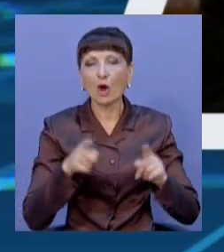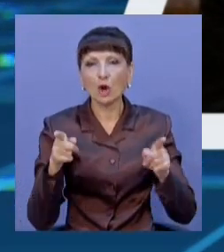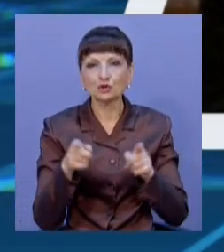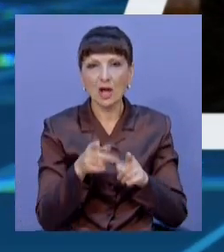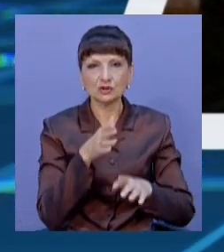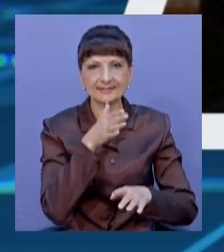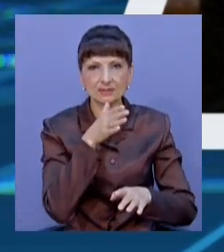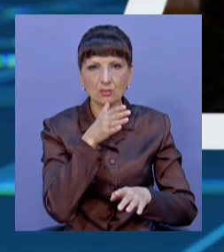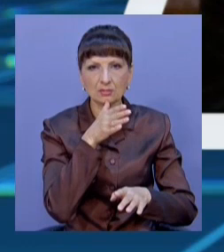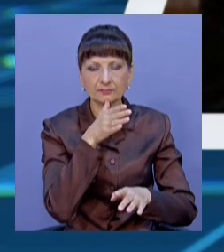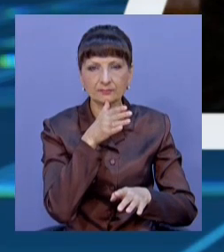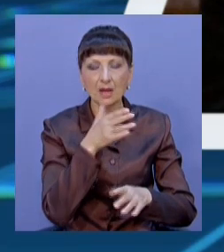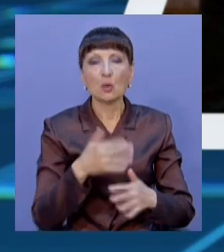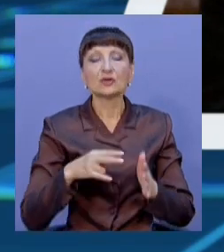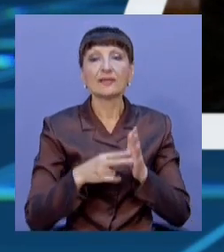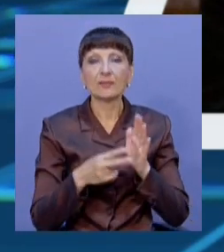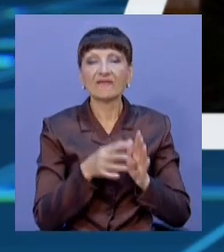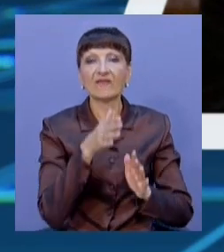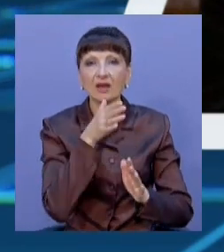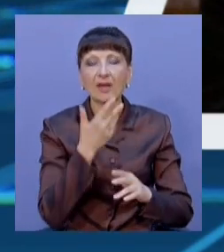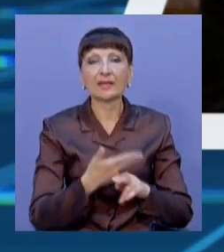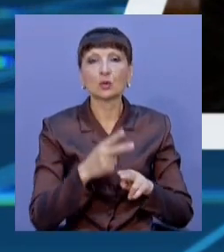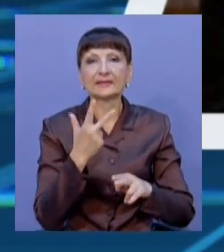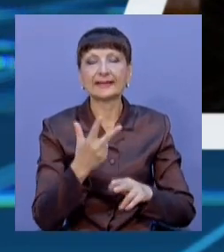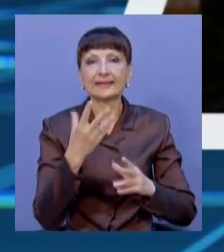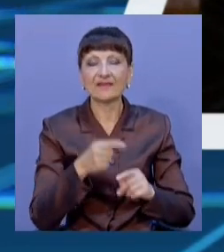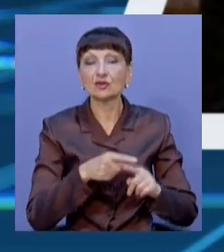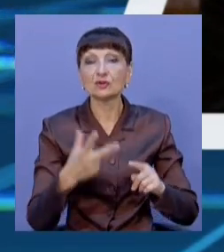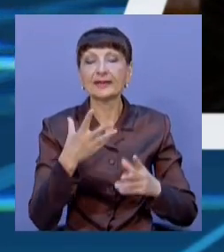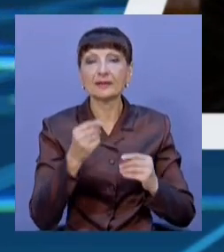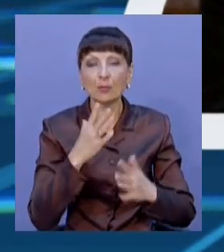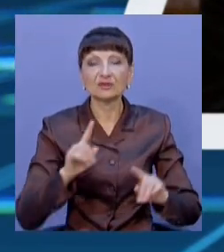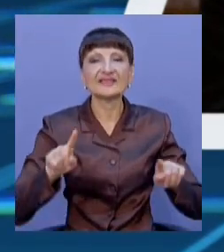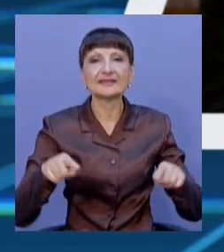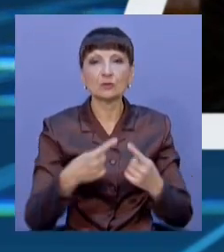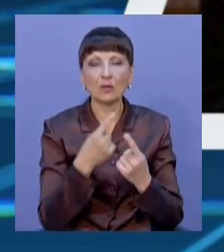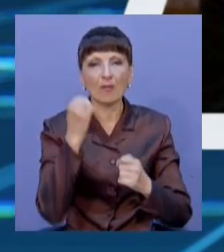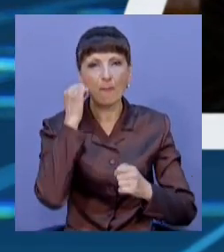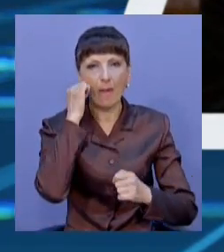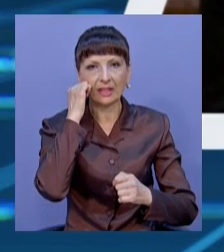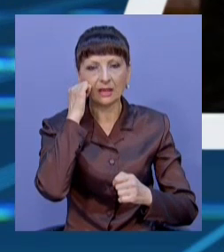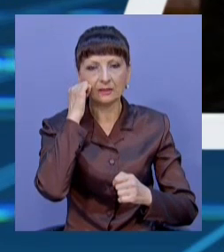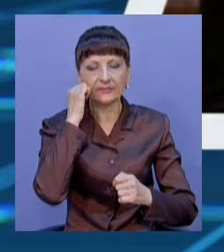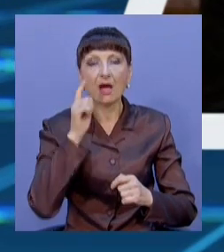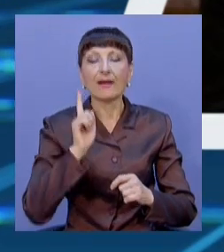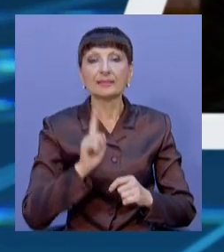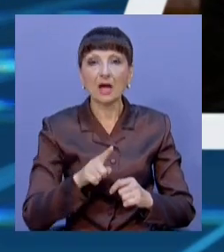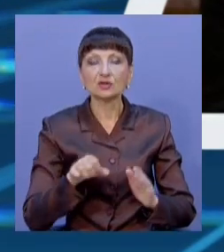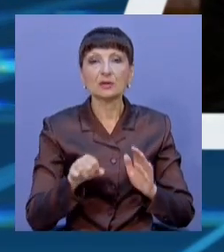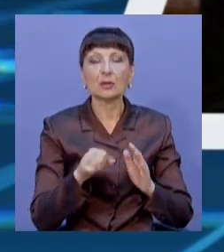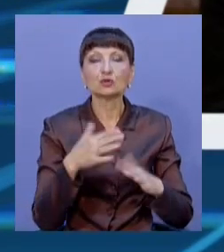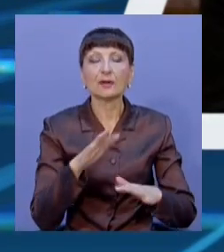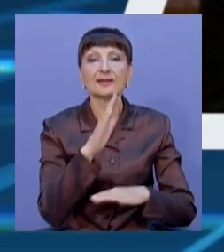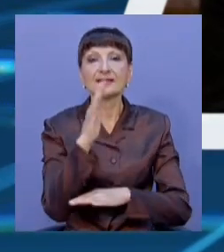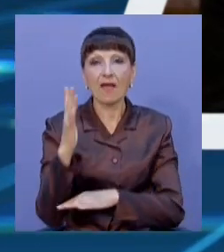сроки. Нами намечено время, то есть это 3 дня. В течение 3 дней будет восстановлен сам памятник. Также погибли